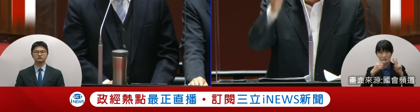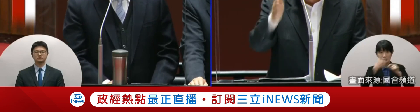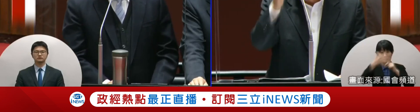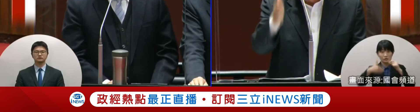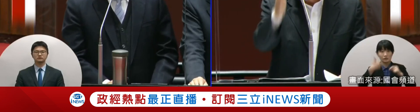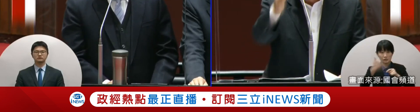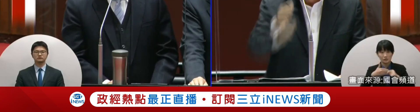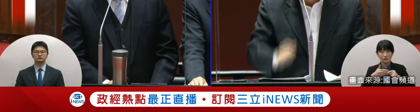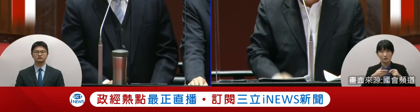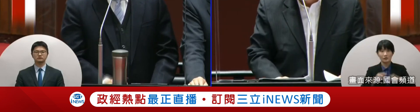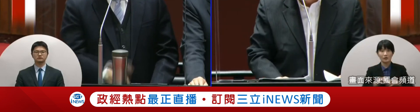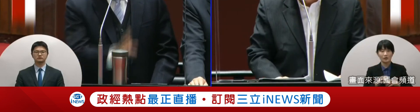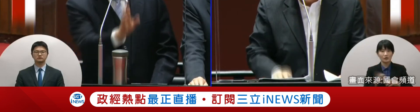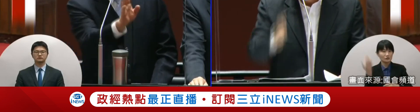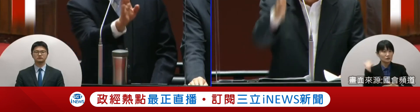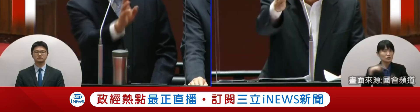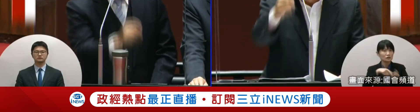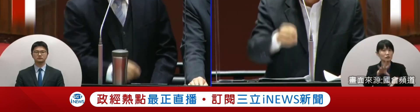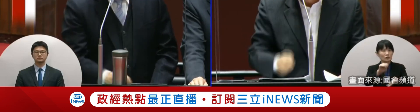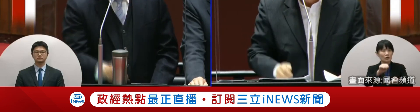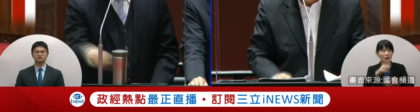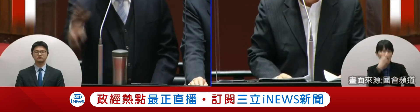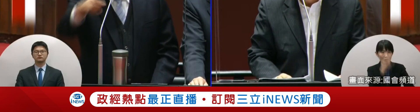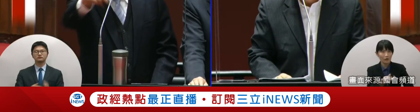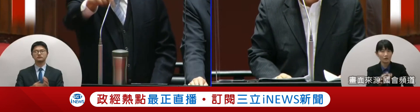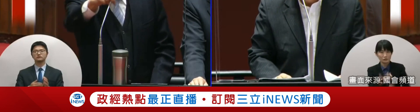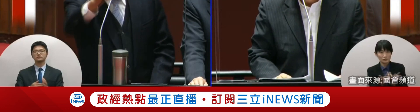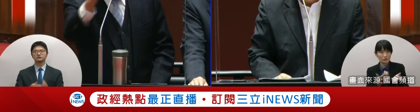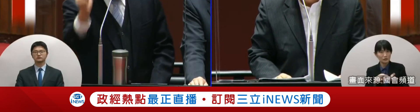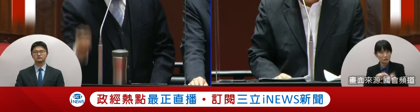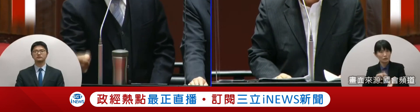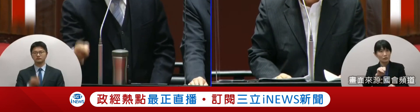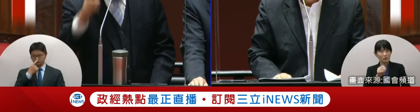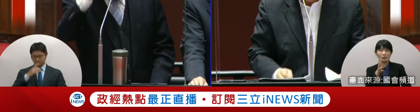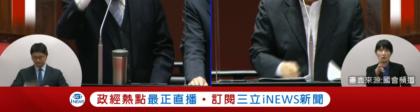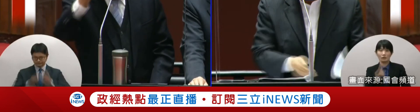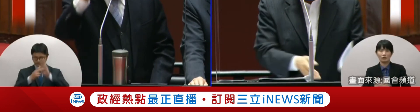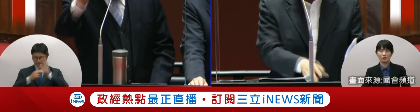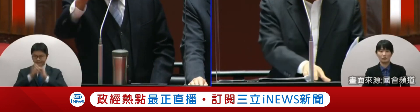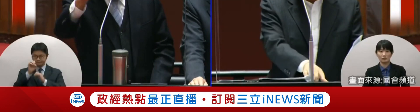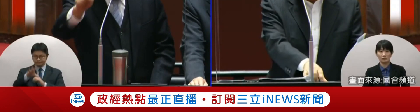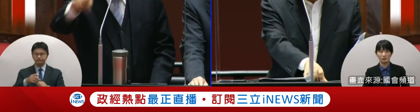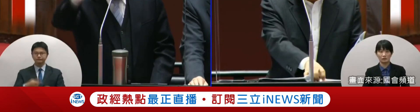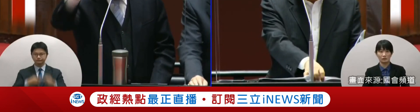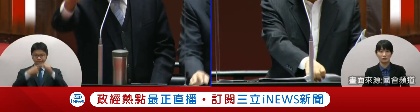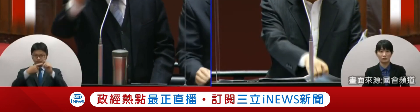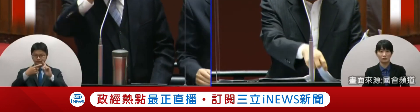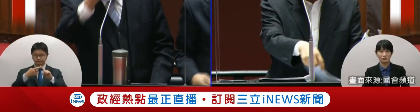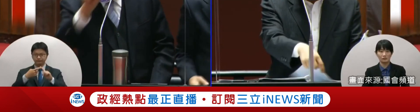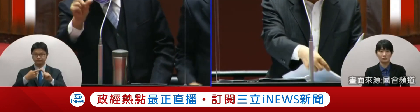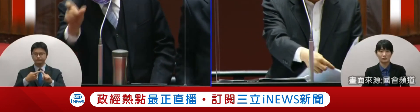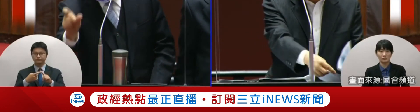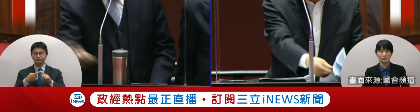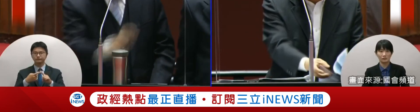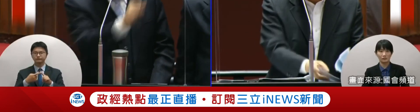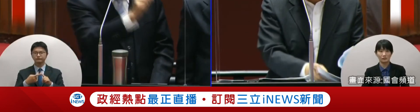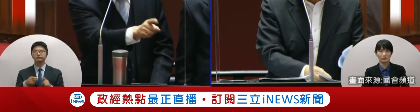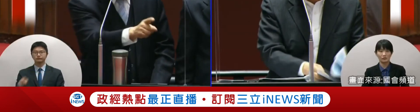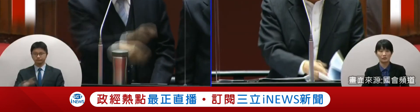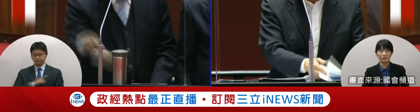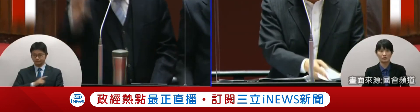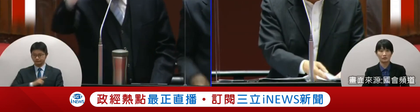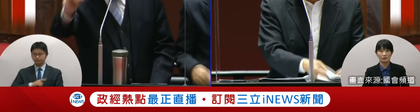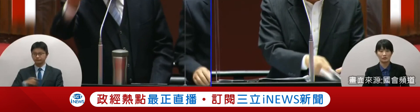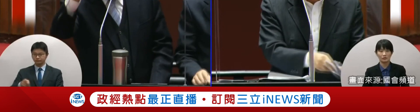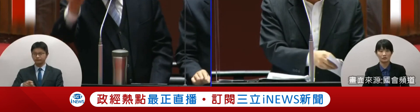有没有正式的申请？院长有没有正式申请？ 好了，我解释给你听来。第一，不是他行为违